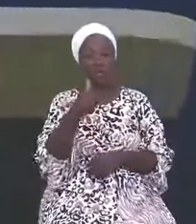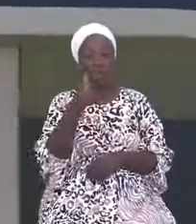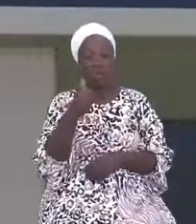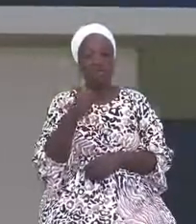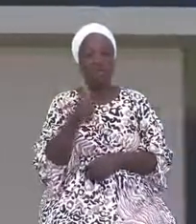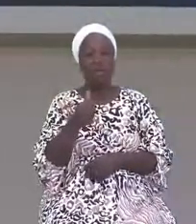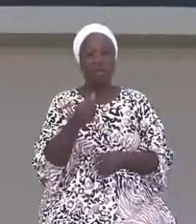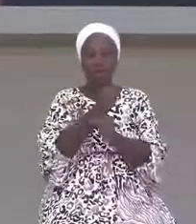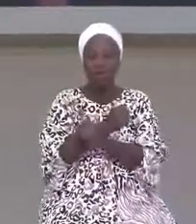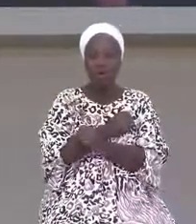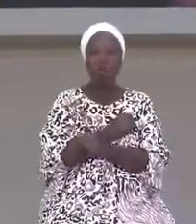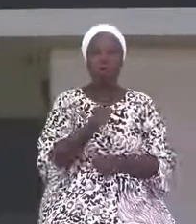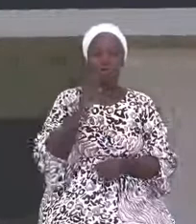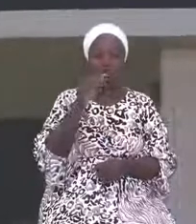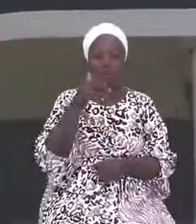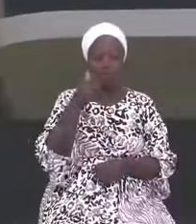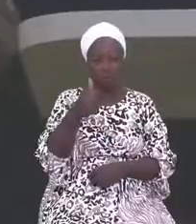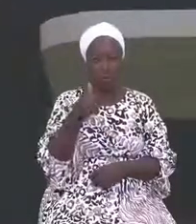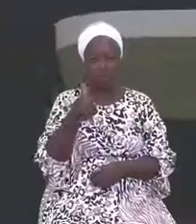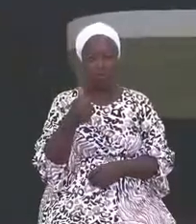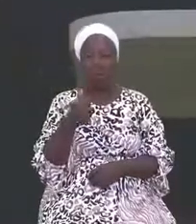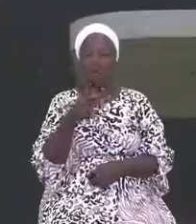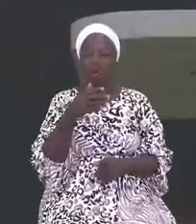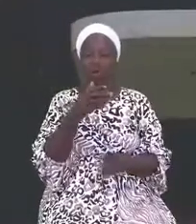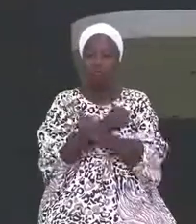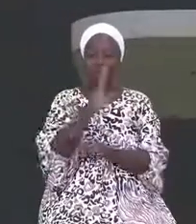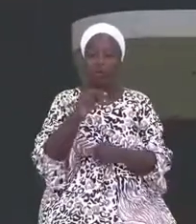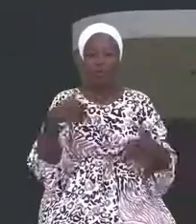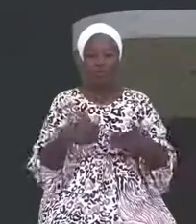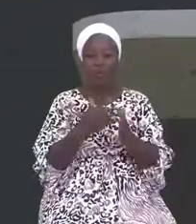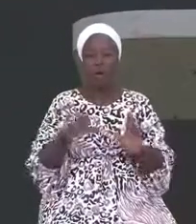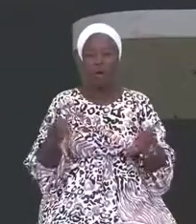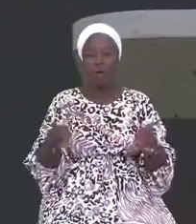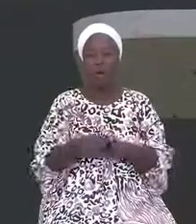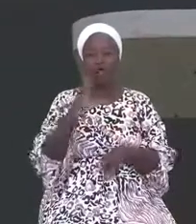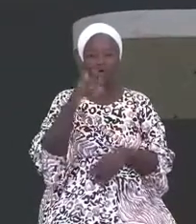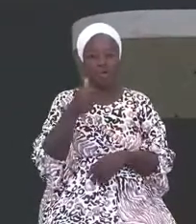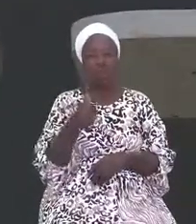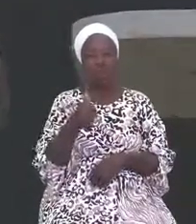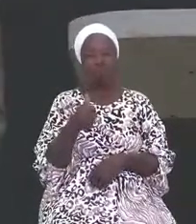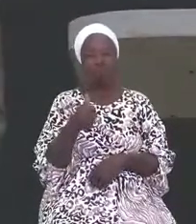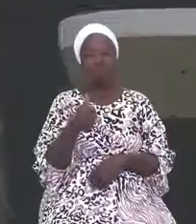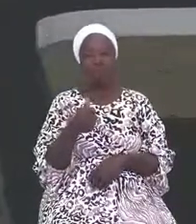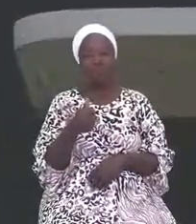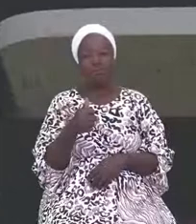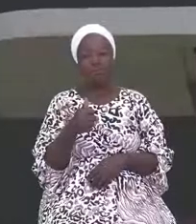Aime ton prochain comme toi-même. Aime ton prochain comme toi-même.